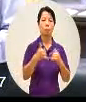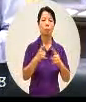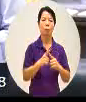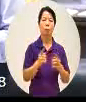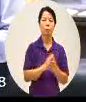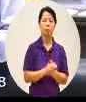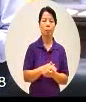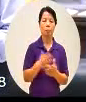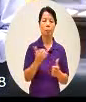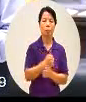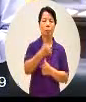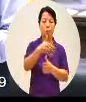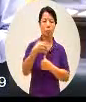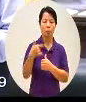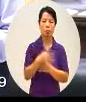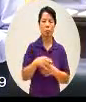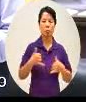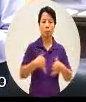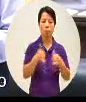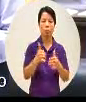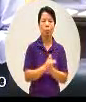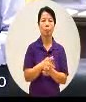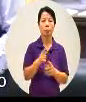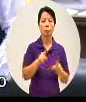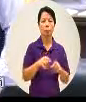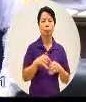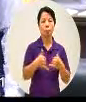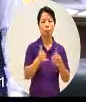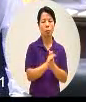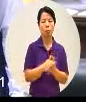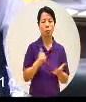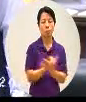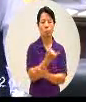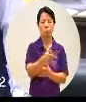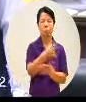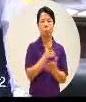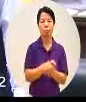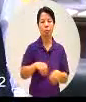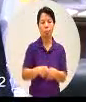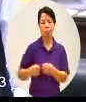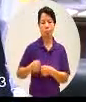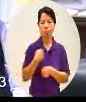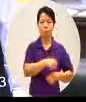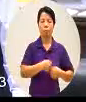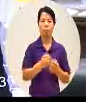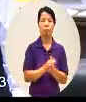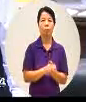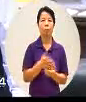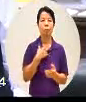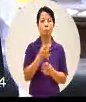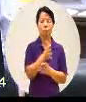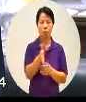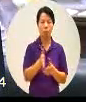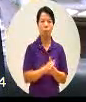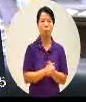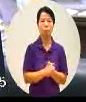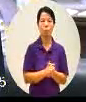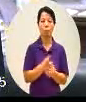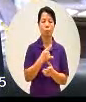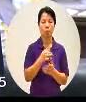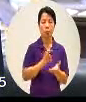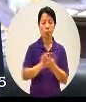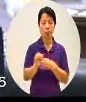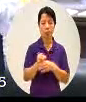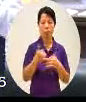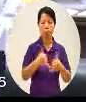招，恁的路无平，行到个跋跋倒，切到大坑塞里。哦，来，啊，我问你们哈、哦，咱用路